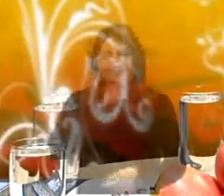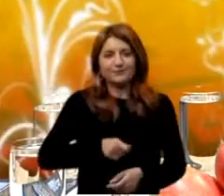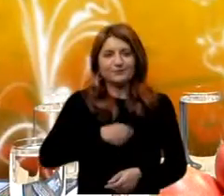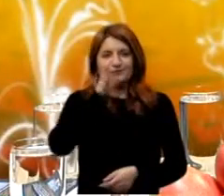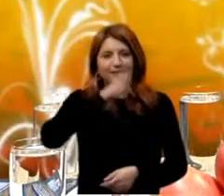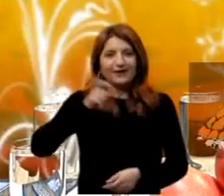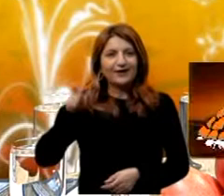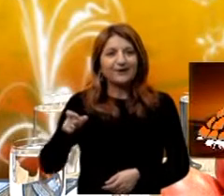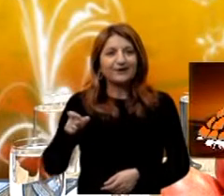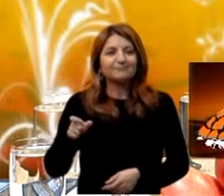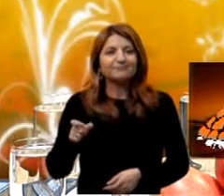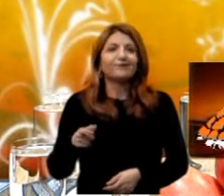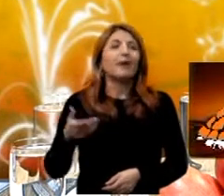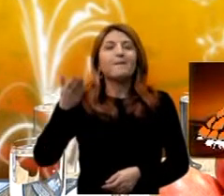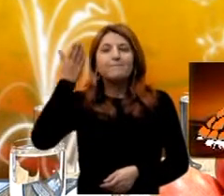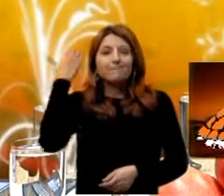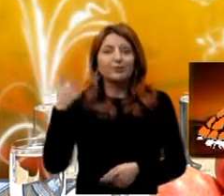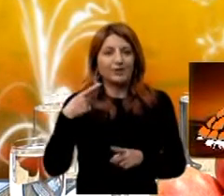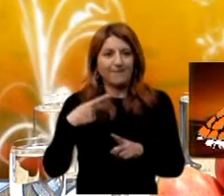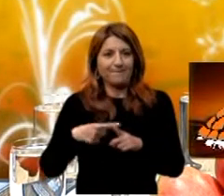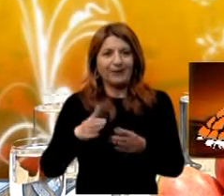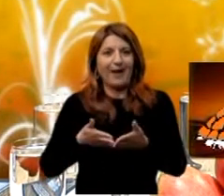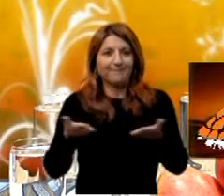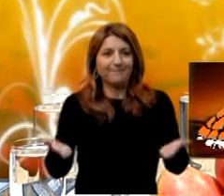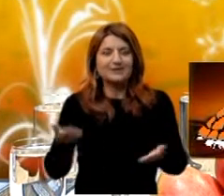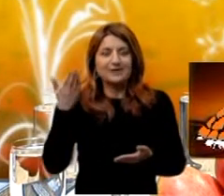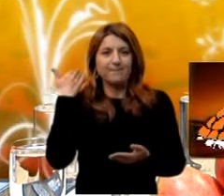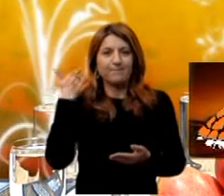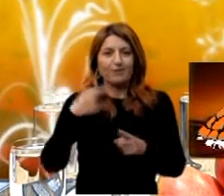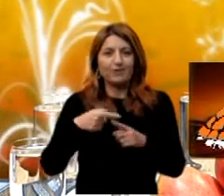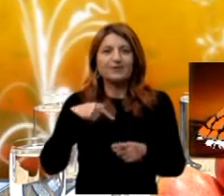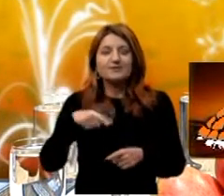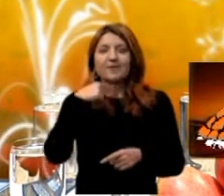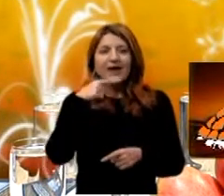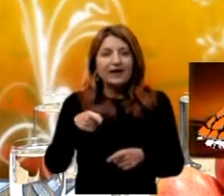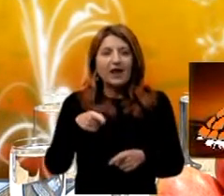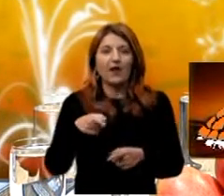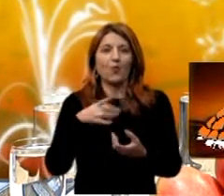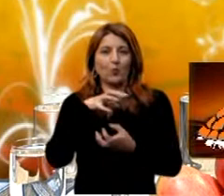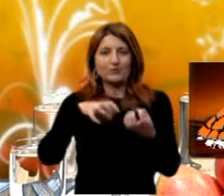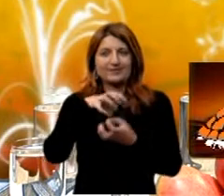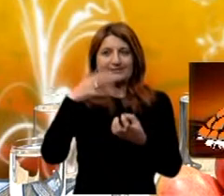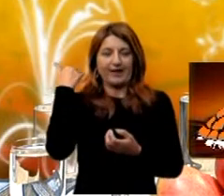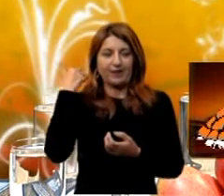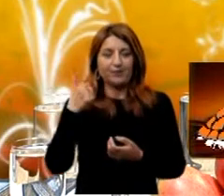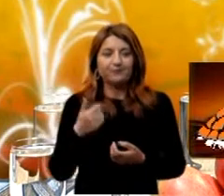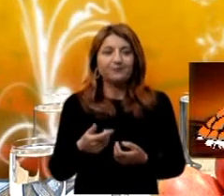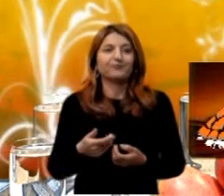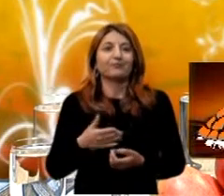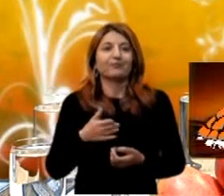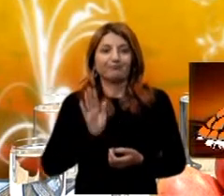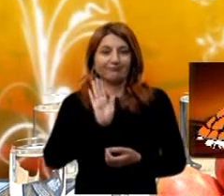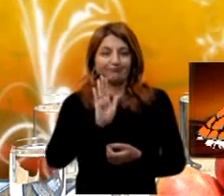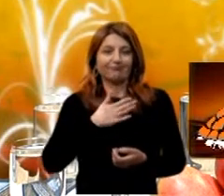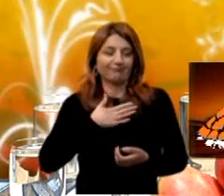poštovani gledatelji, ja prošlu emisiju, ovu emisiju sam najavila i u prošlu srijedu. Nadam se da ste kod